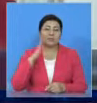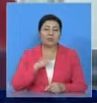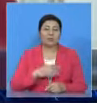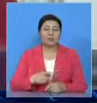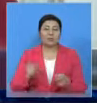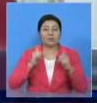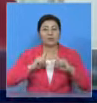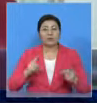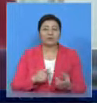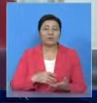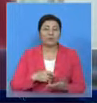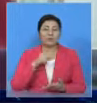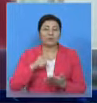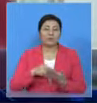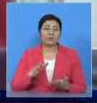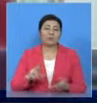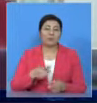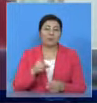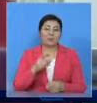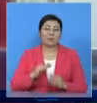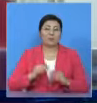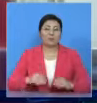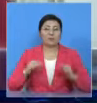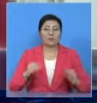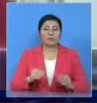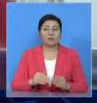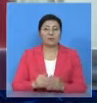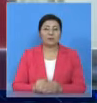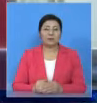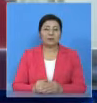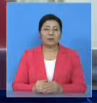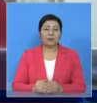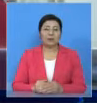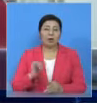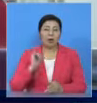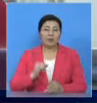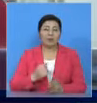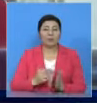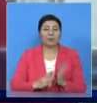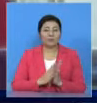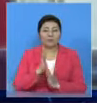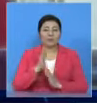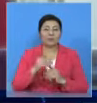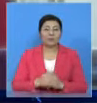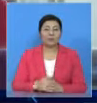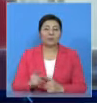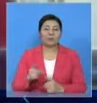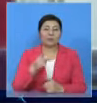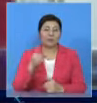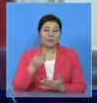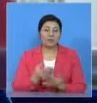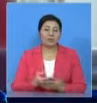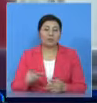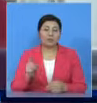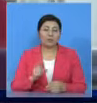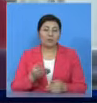у ребенка там такие проблемы, и такие проблемы. Ребенок стал игроманом, наркоманом, да, либо там пол решил поменять. Почему? От чего? От того,